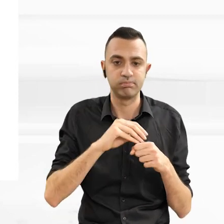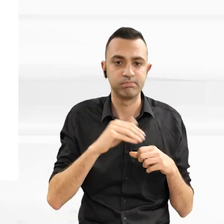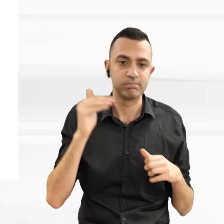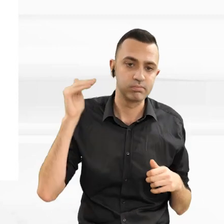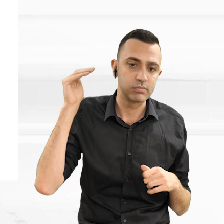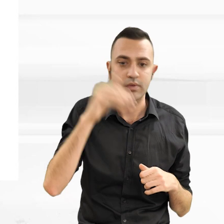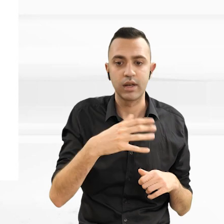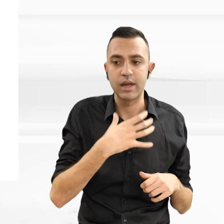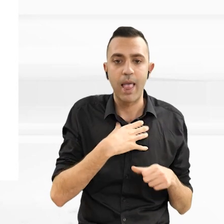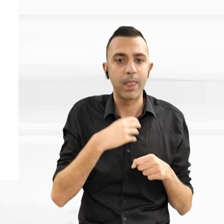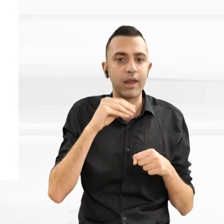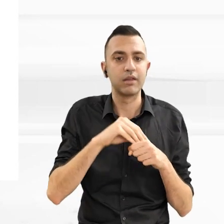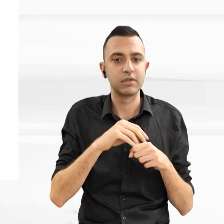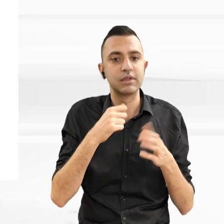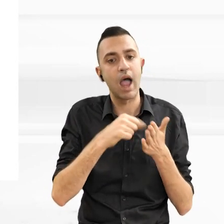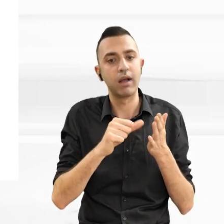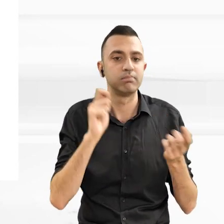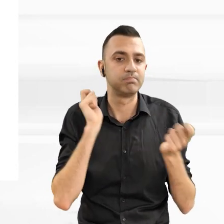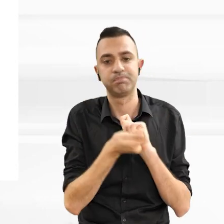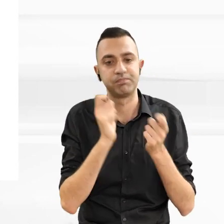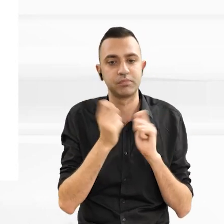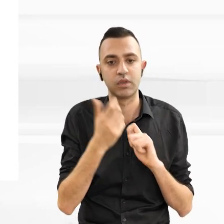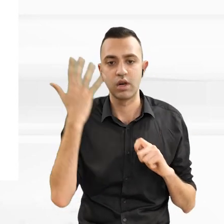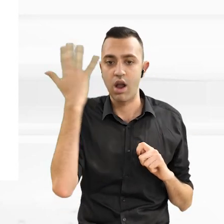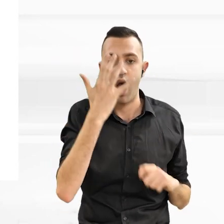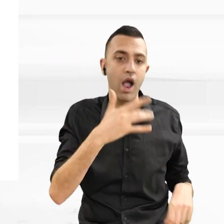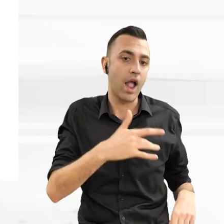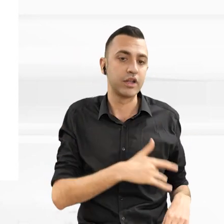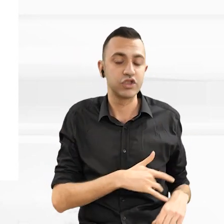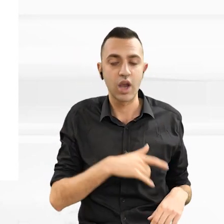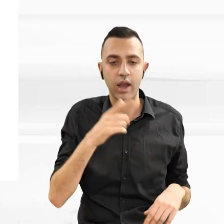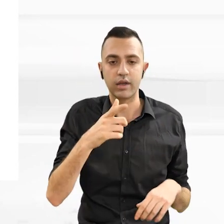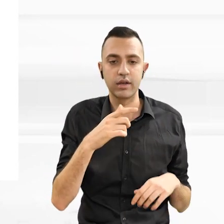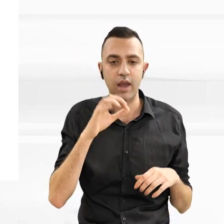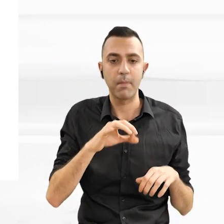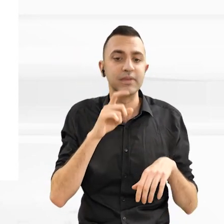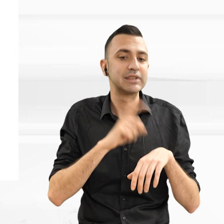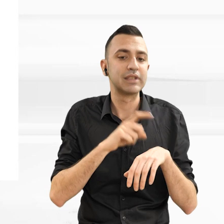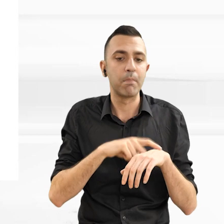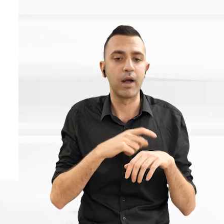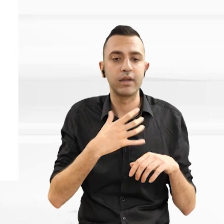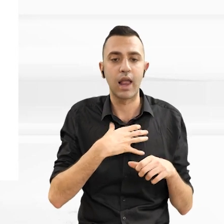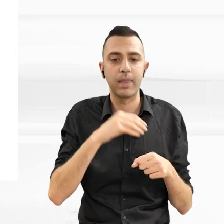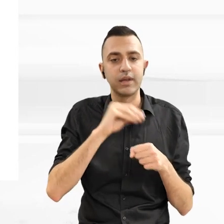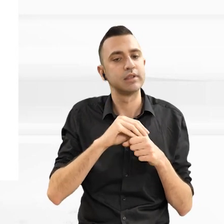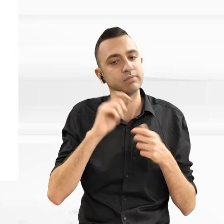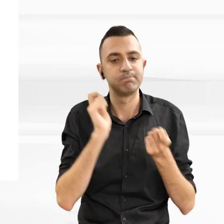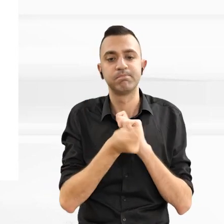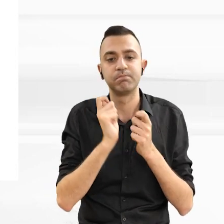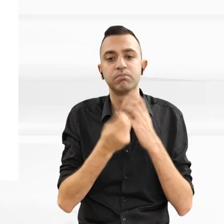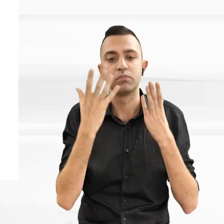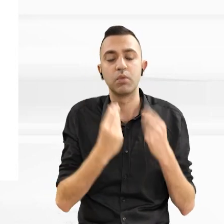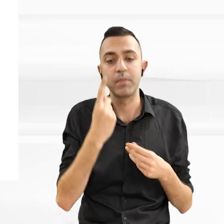anlamın zamanı değişiklik gösterdiğine Bakın arkadaşlar karaciğerin üzerine yüklenen anlamın zamanla değişiklik gösterdiğine dair